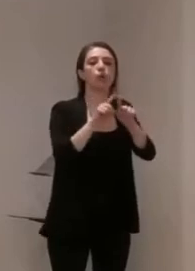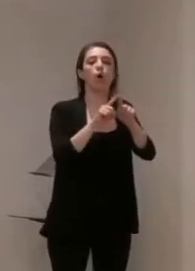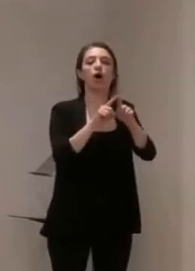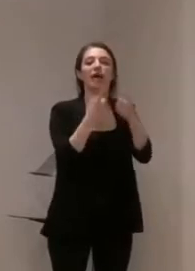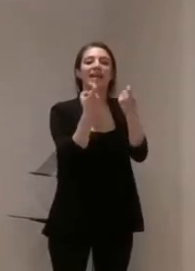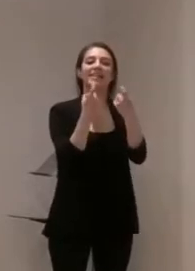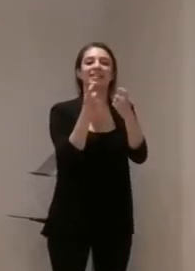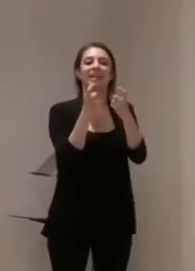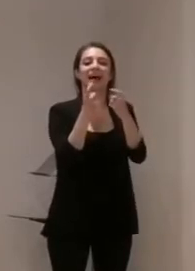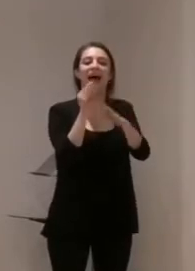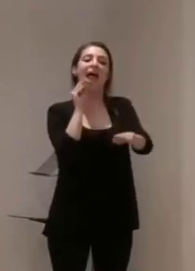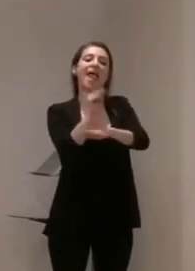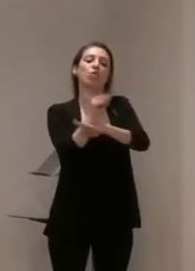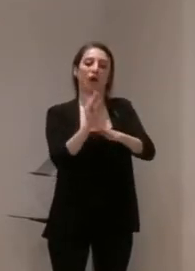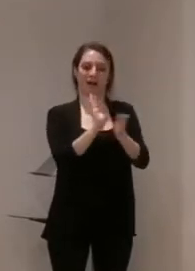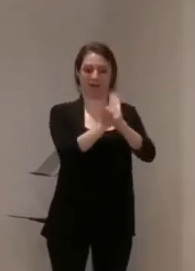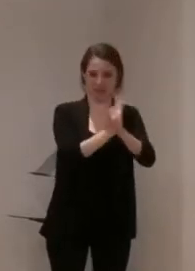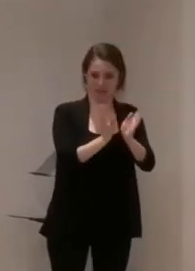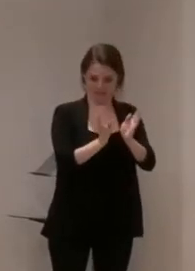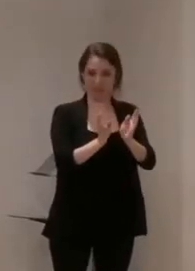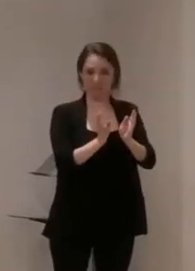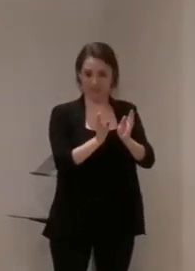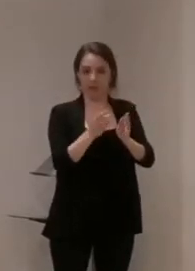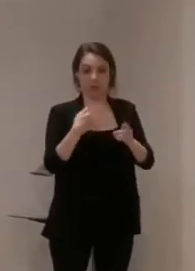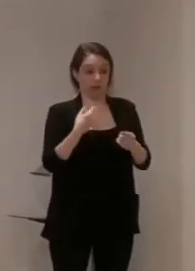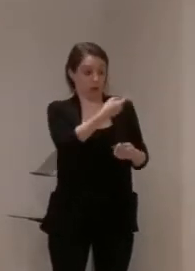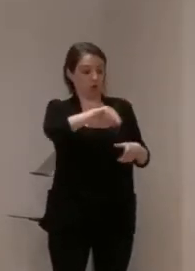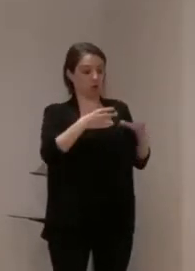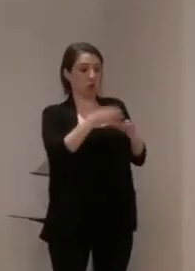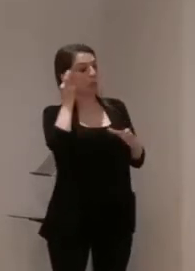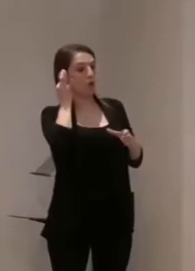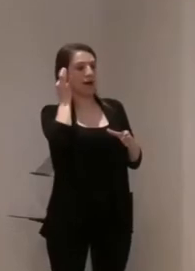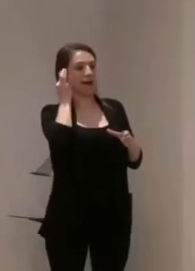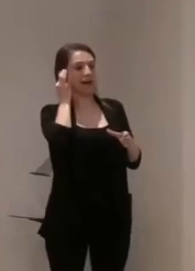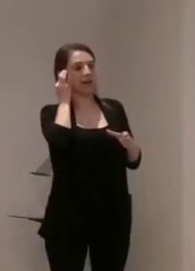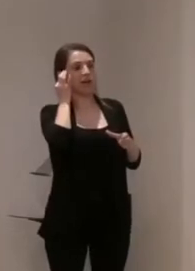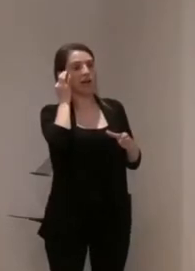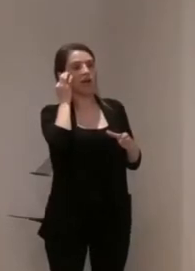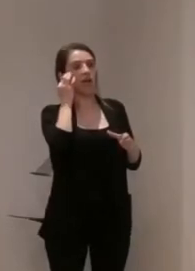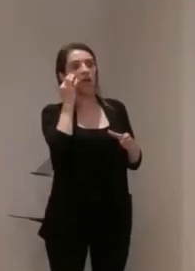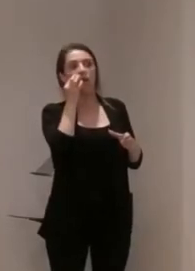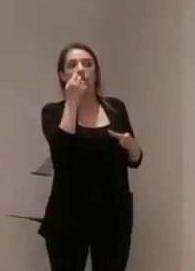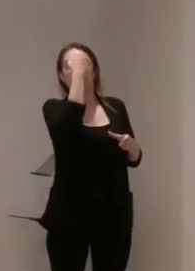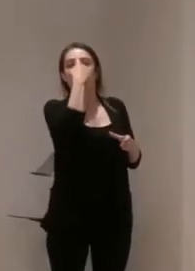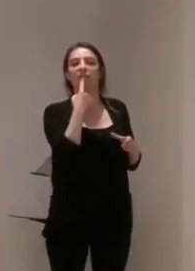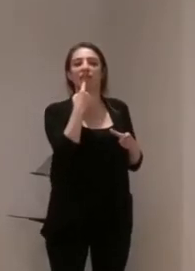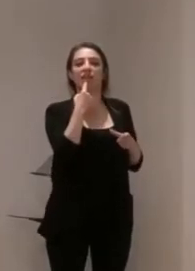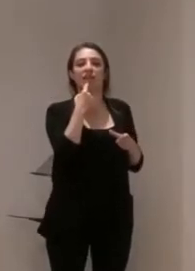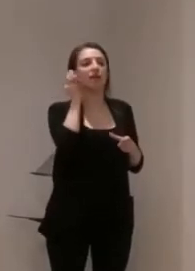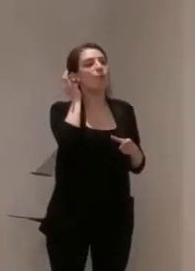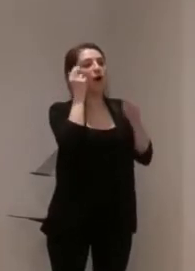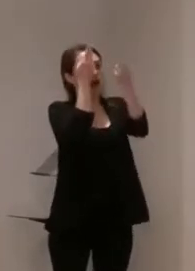dones esgarriades, dones dissidents, que no havíem assumit aquest rol domèstic que ens volia imposar el